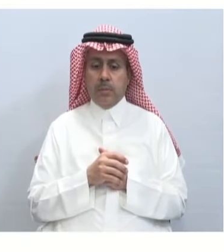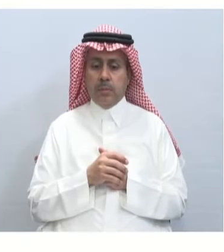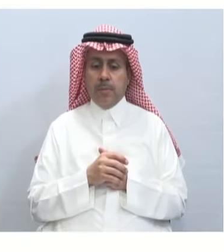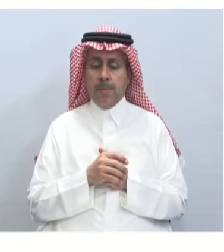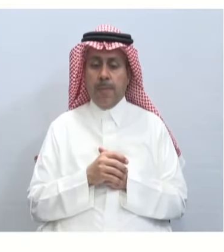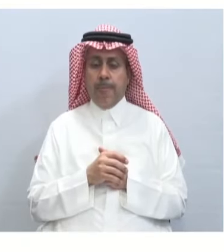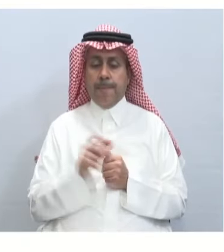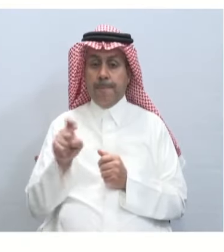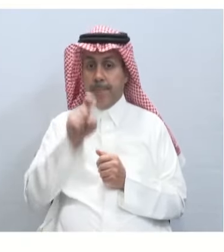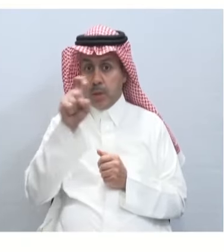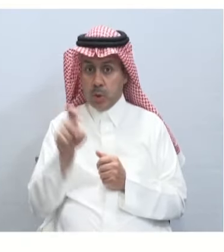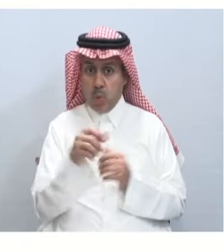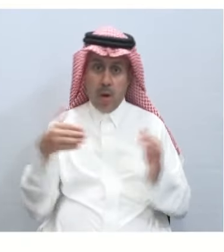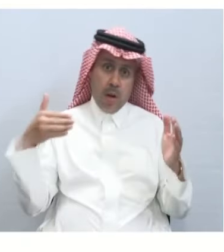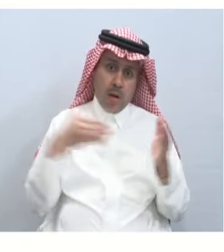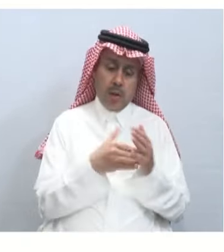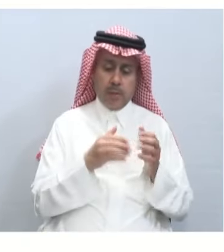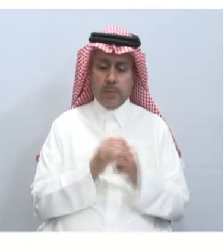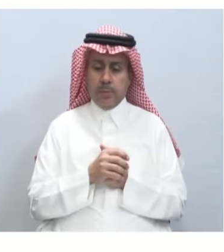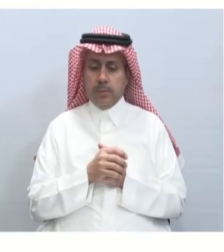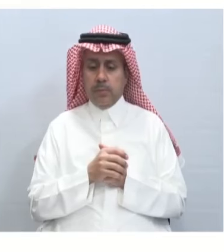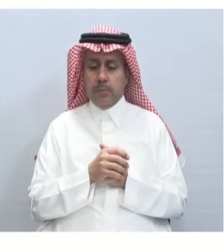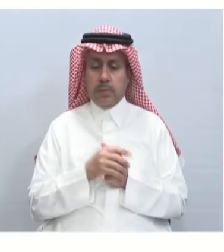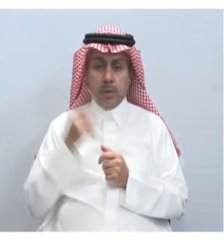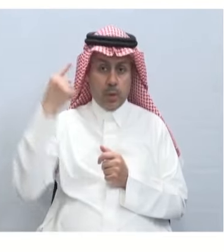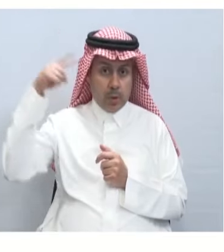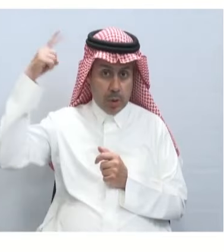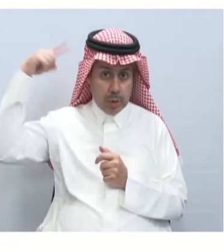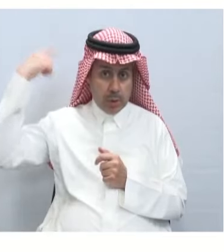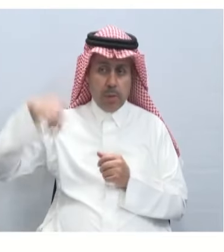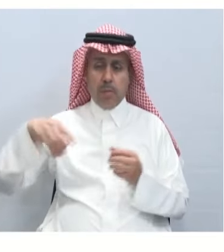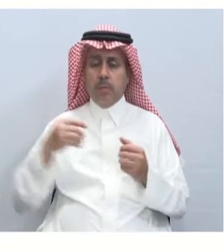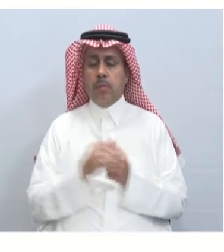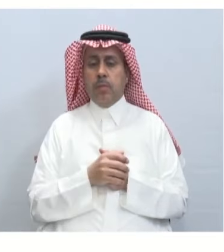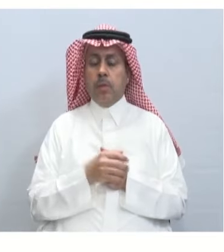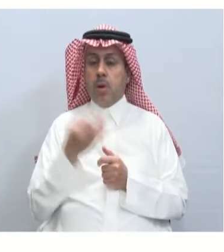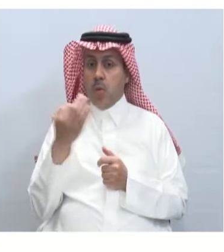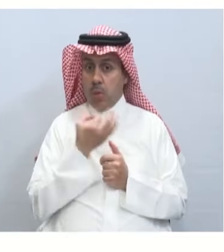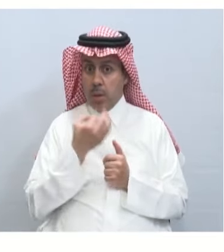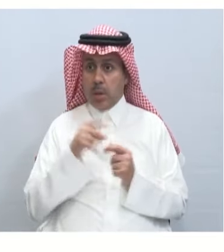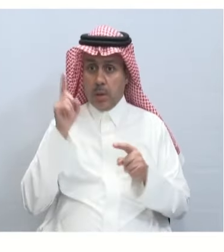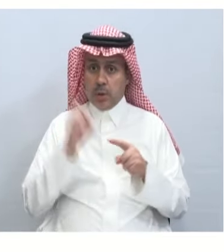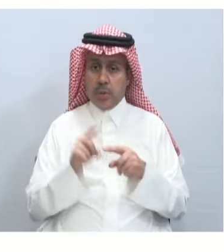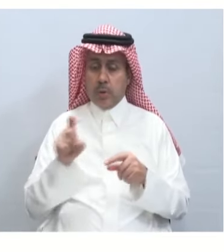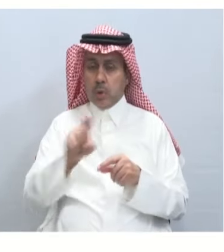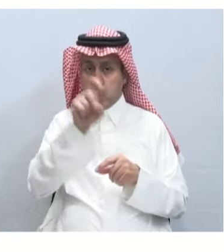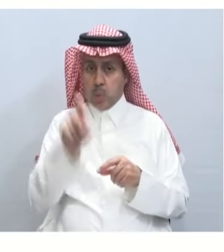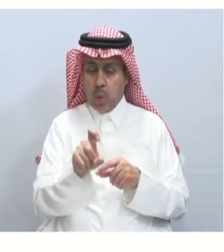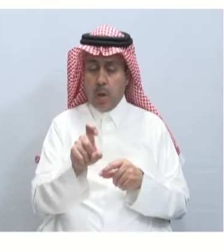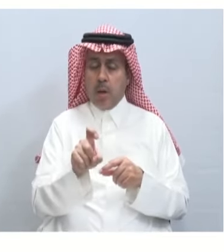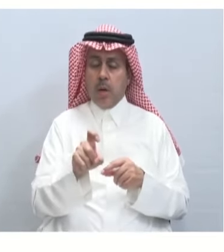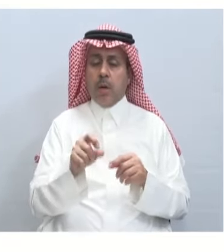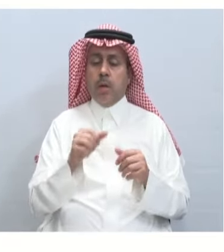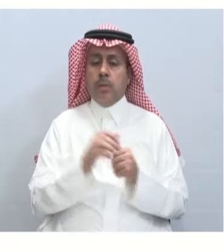السؤال الاخير دعون الان استرجع معكم سويا ونقرا على عجاله اسئله التقويم من